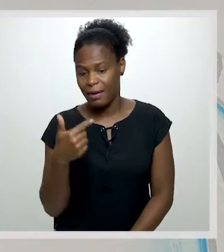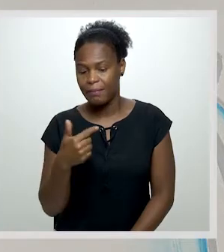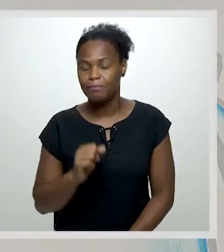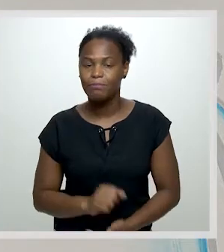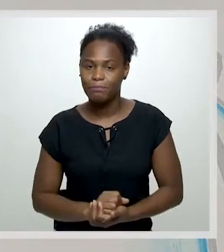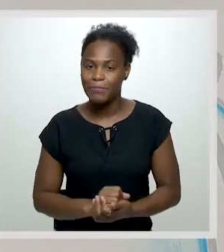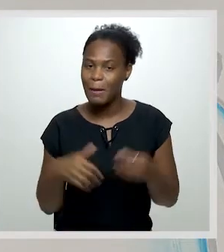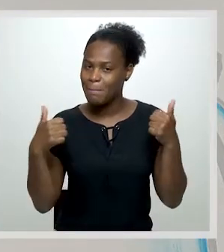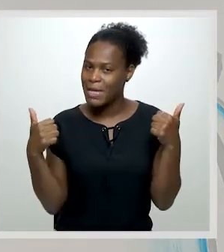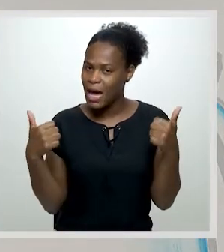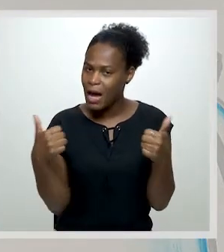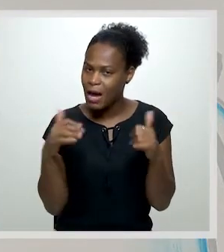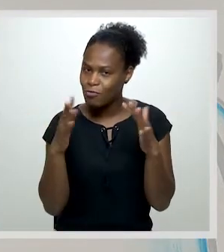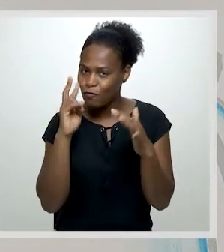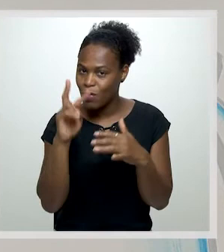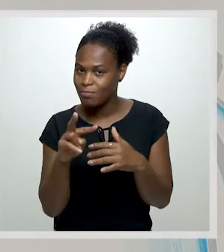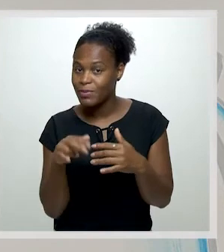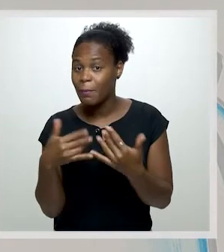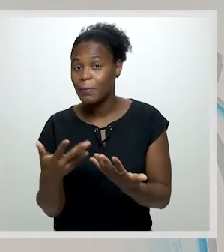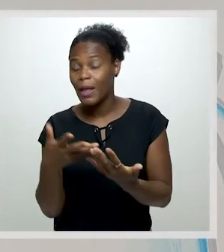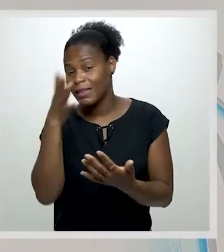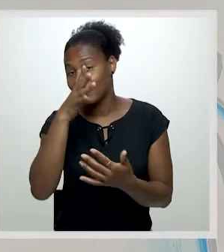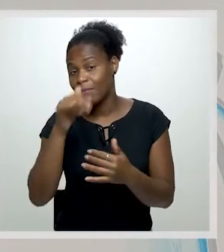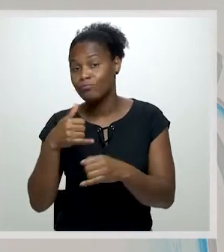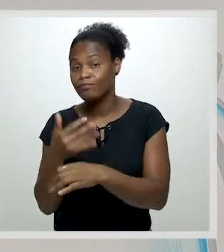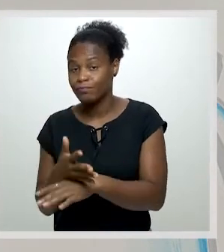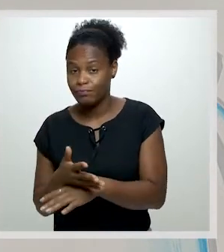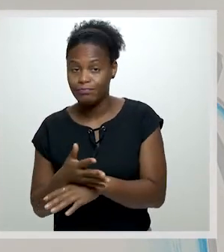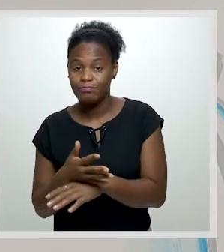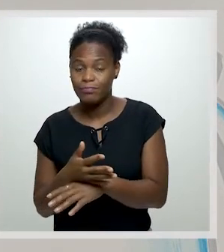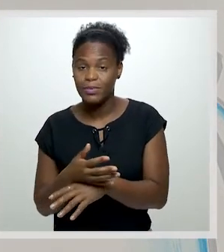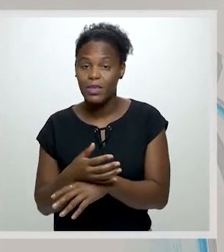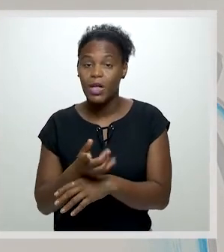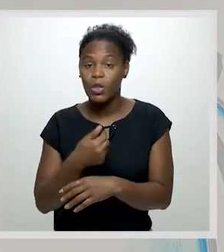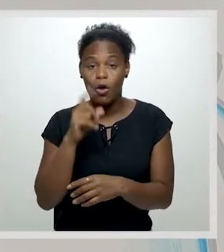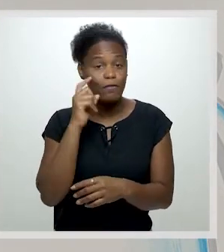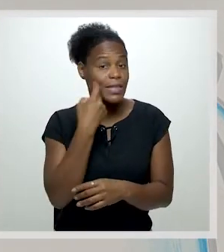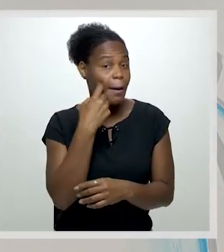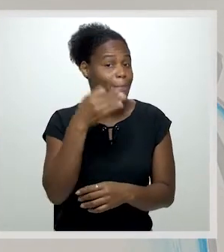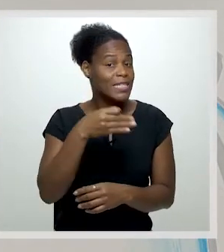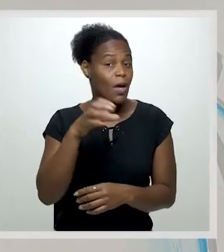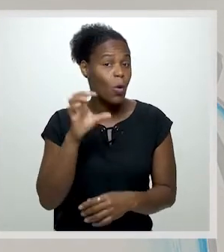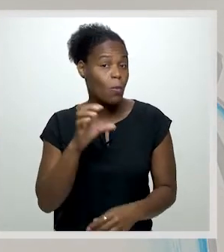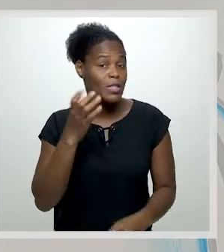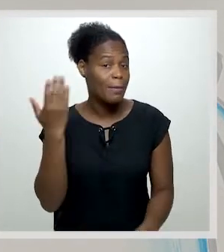Très bien. C'est bon? Alors on passe à l'activité suivante où on révisera le passé